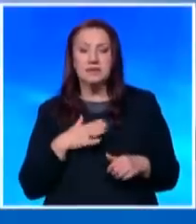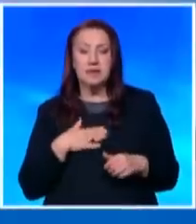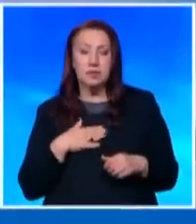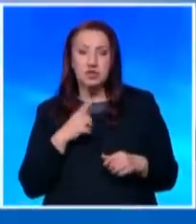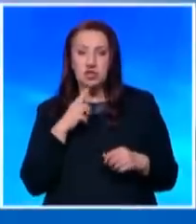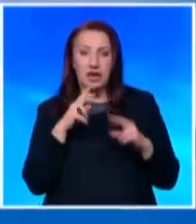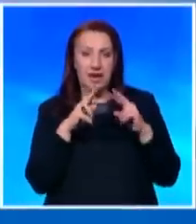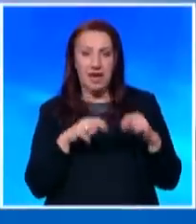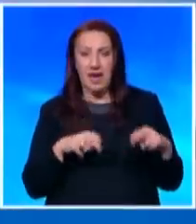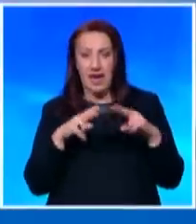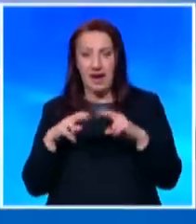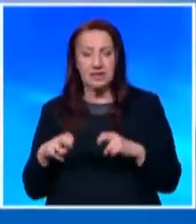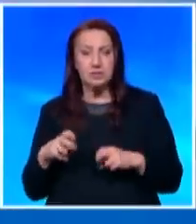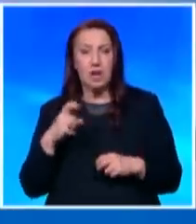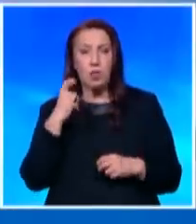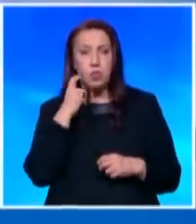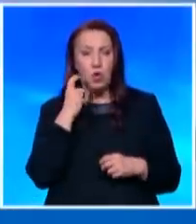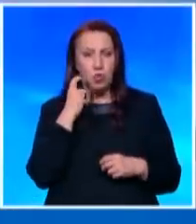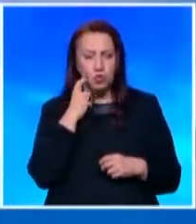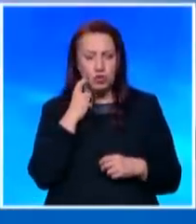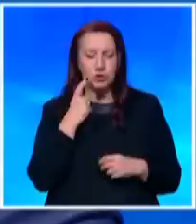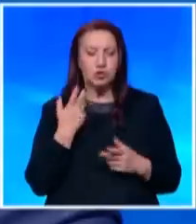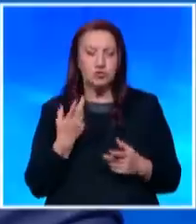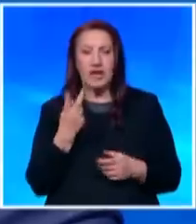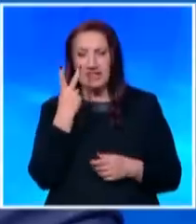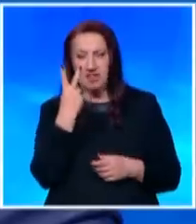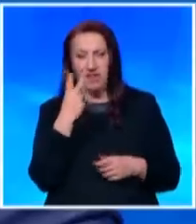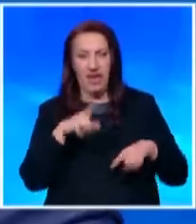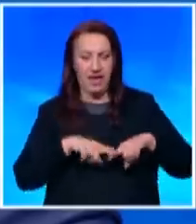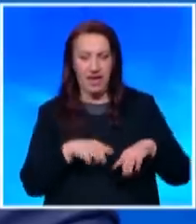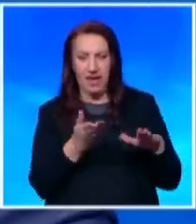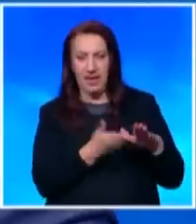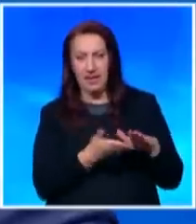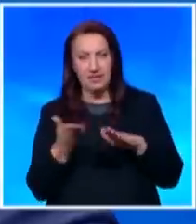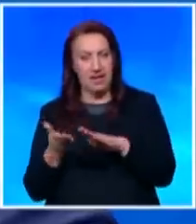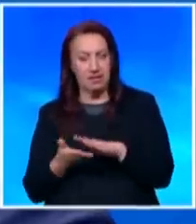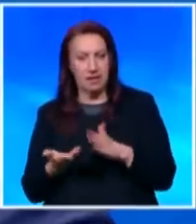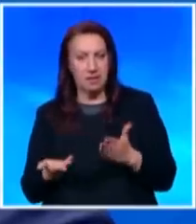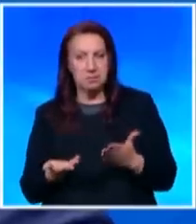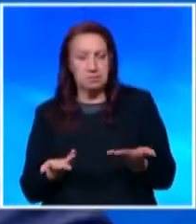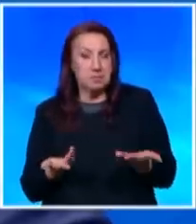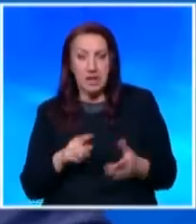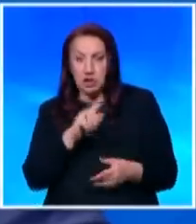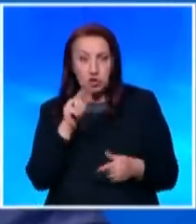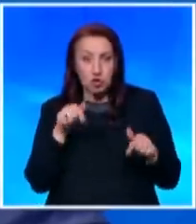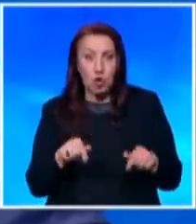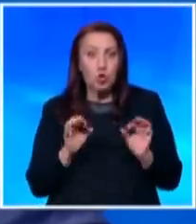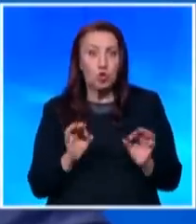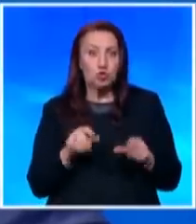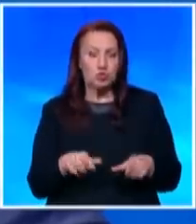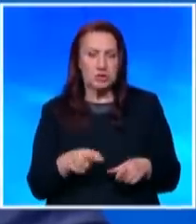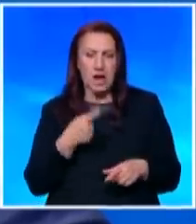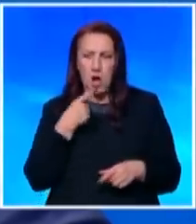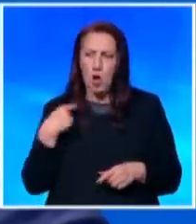две знакови дела, по едно и също време, но защо се активираха, след като години наред бяха държани